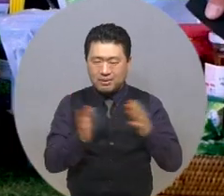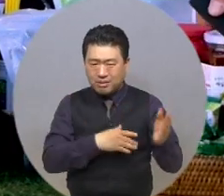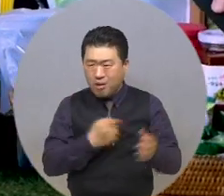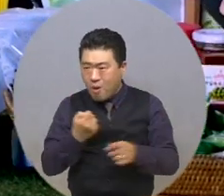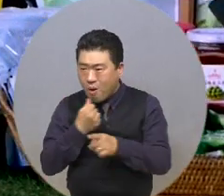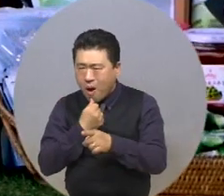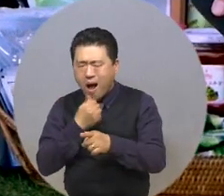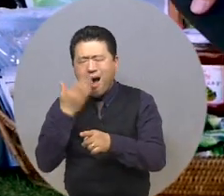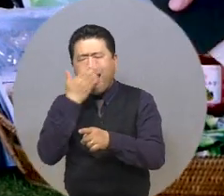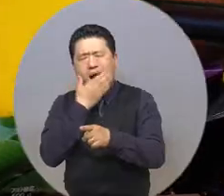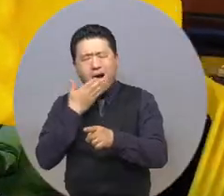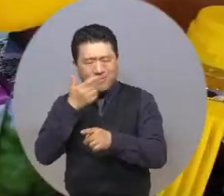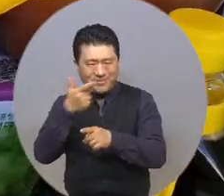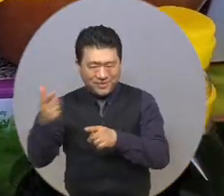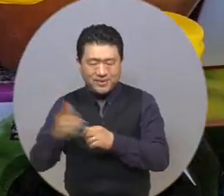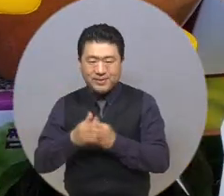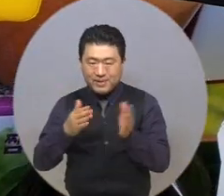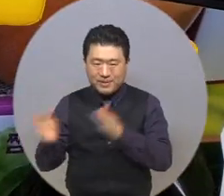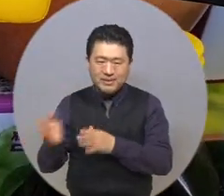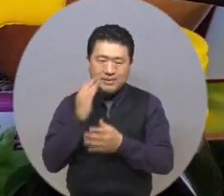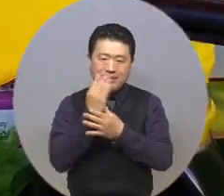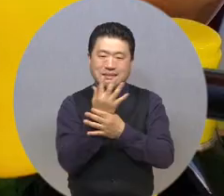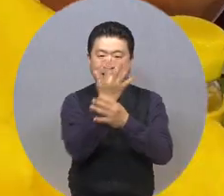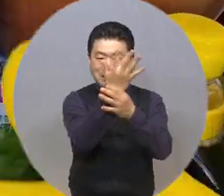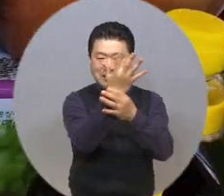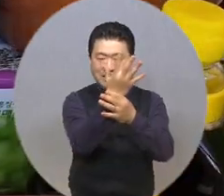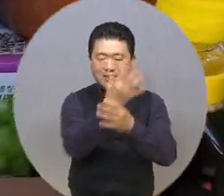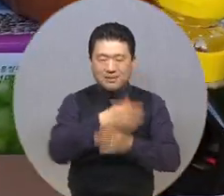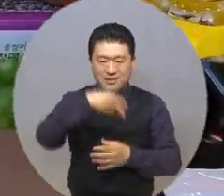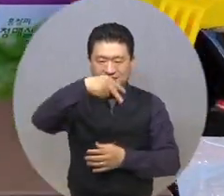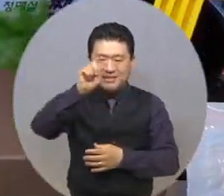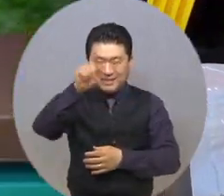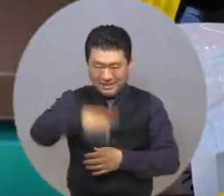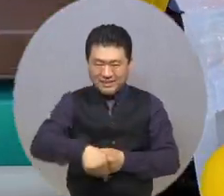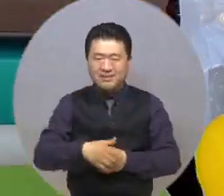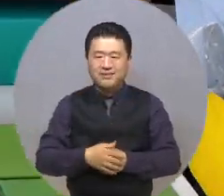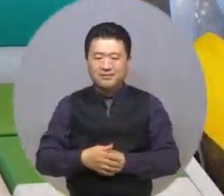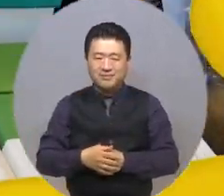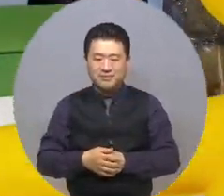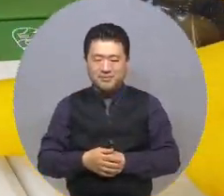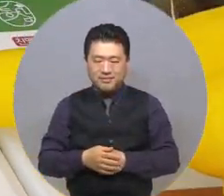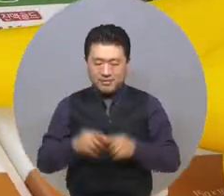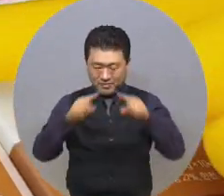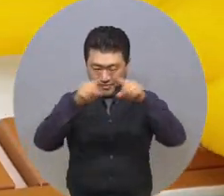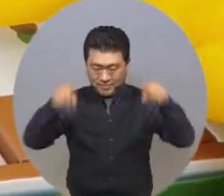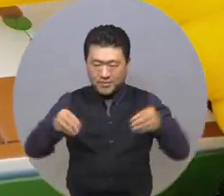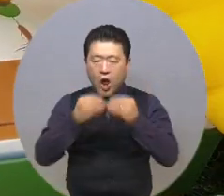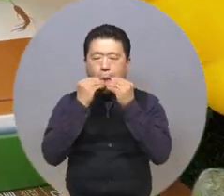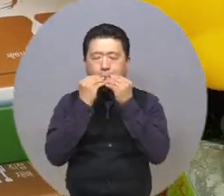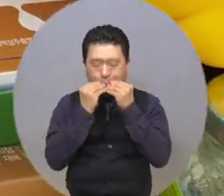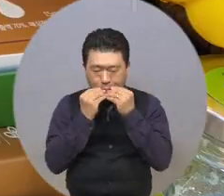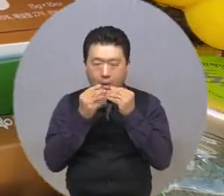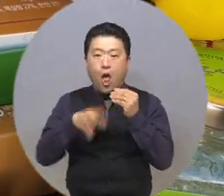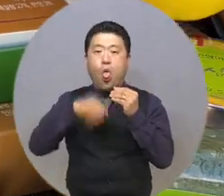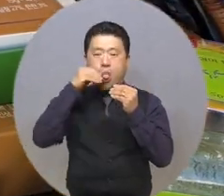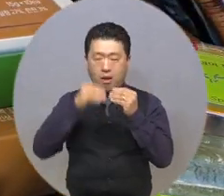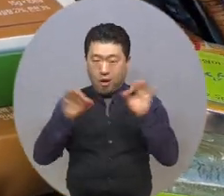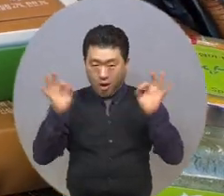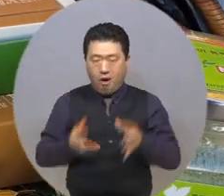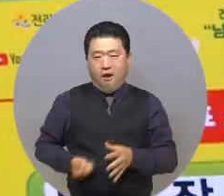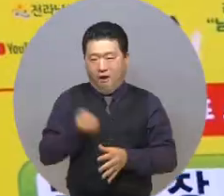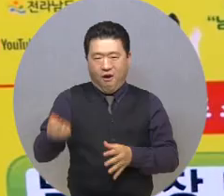달고 맛있는지. 자, 그 옆에 새삭삼 그냥 먹어도 좋고요. 이렇게 포로 딱 돼서 한 포를 딱 쪄 먹으면 휴대도